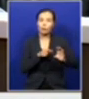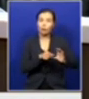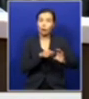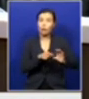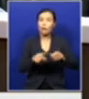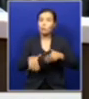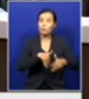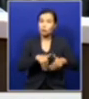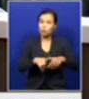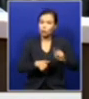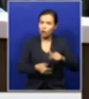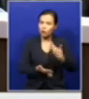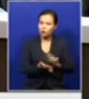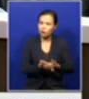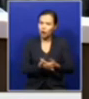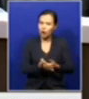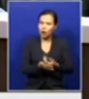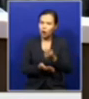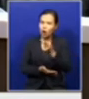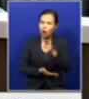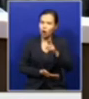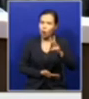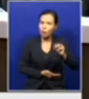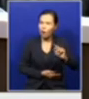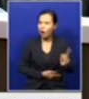าชนหรือว่าเป็นเงินของคณะรัฐมนตรีค่ะ